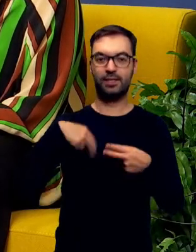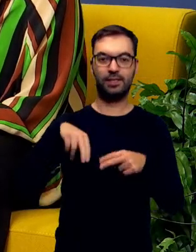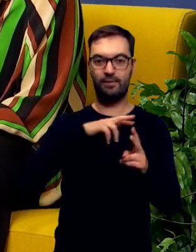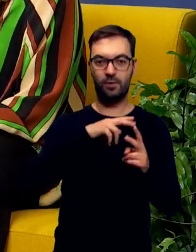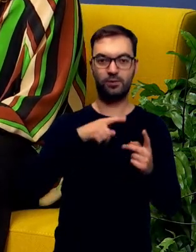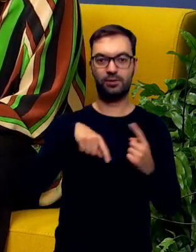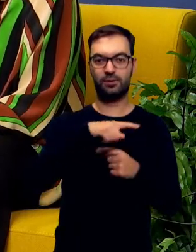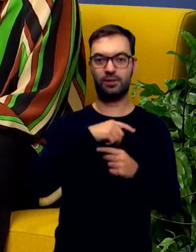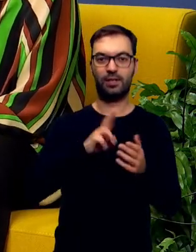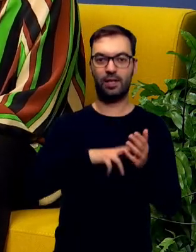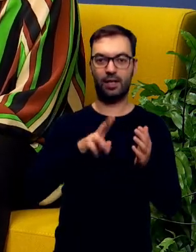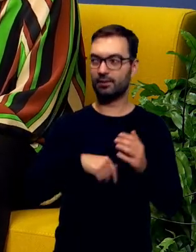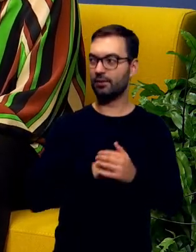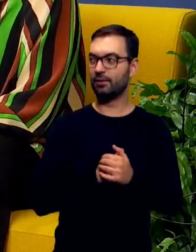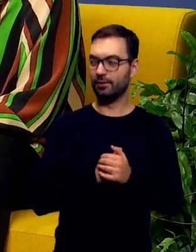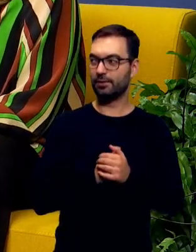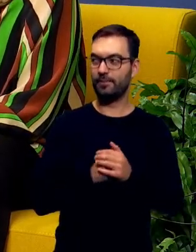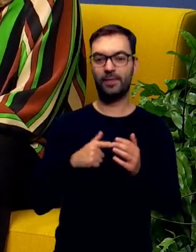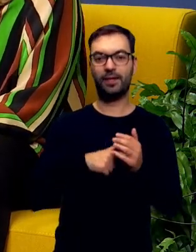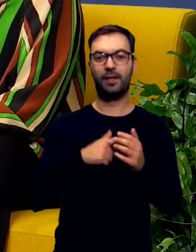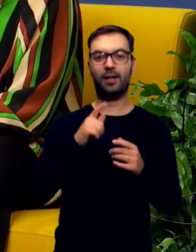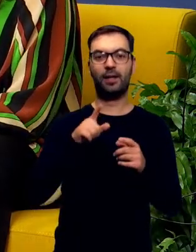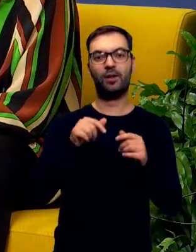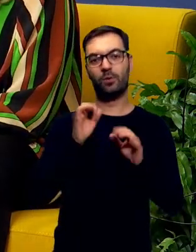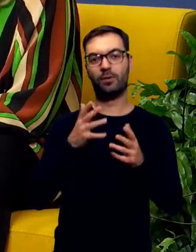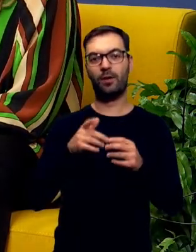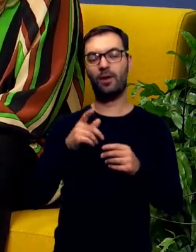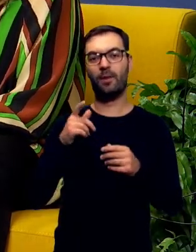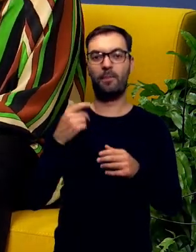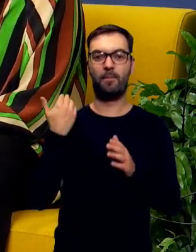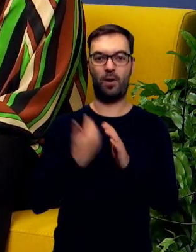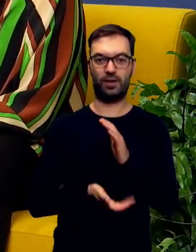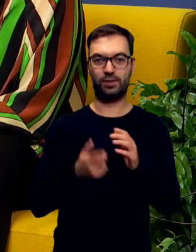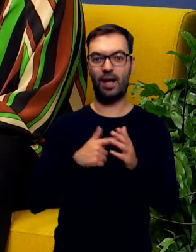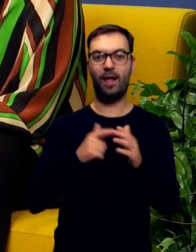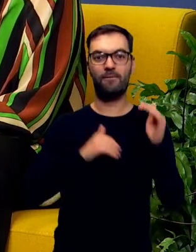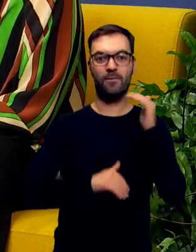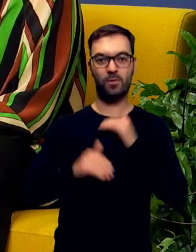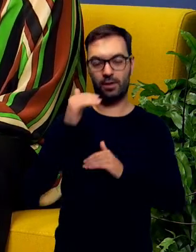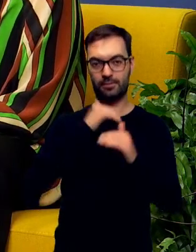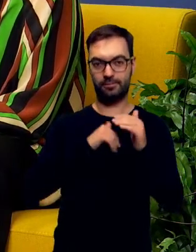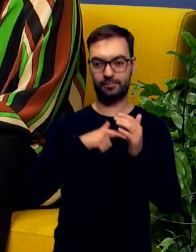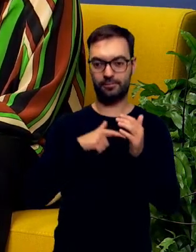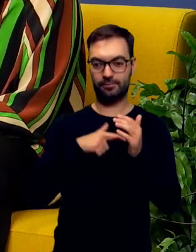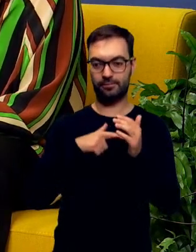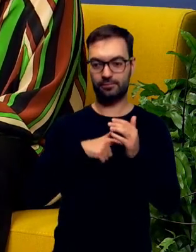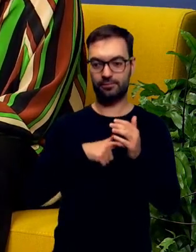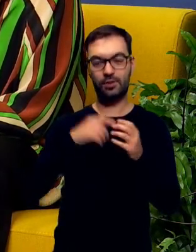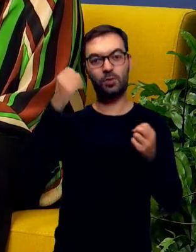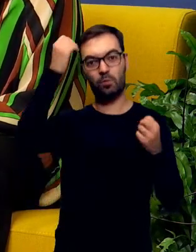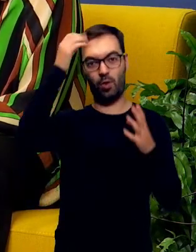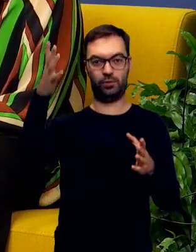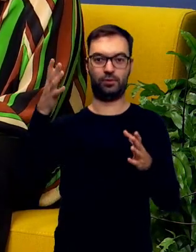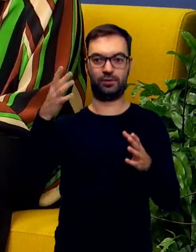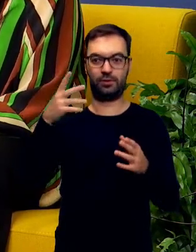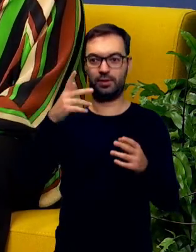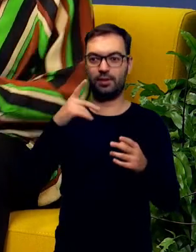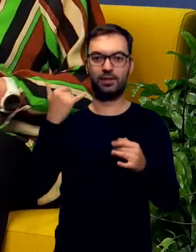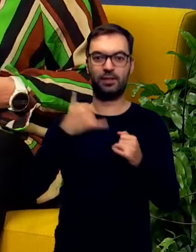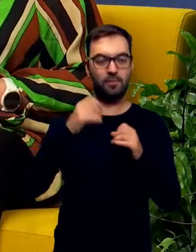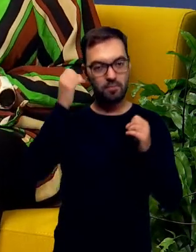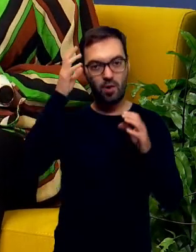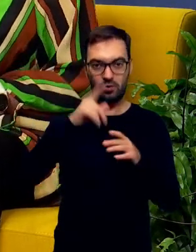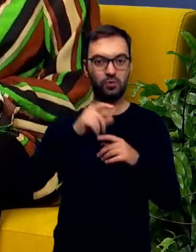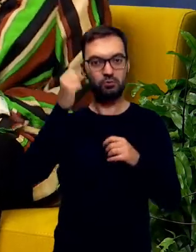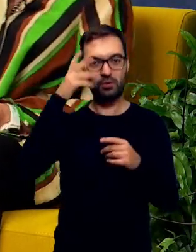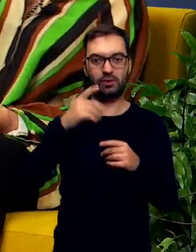czy rezygnacja jest traktowana jako porażka. Tymczasem w górach to jest mądrość, to nie jest żadna porażka, to